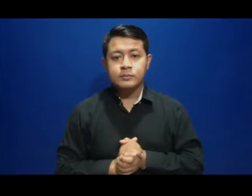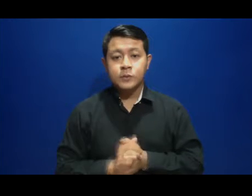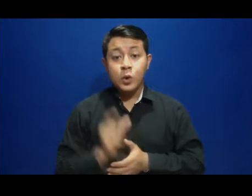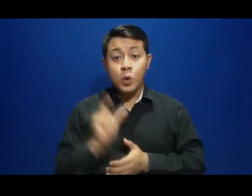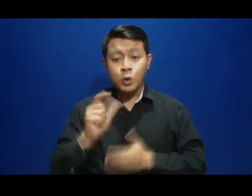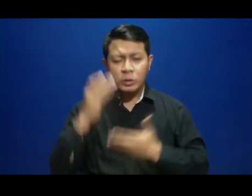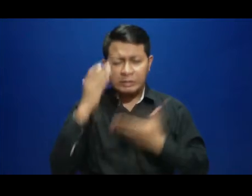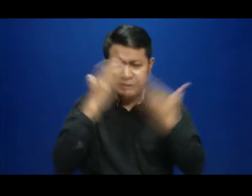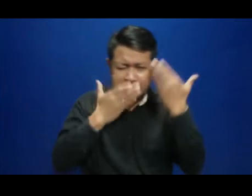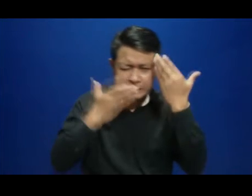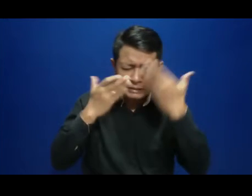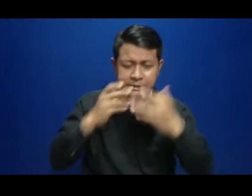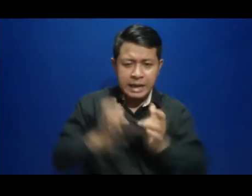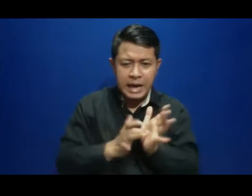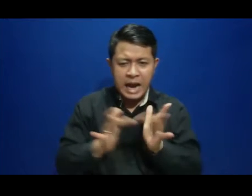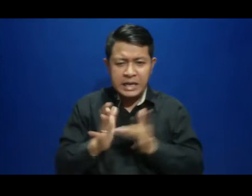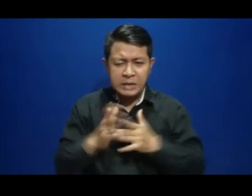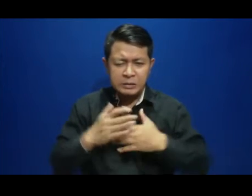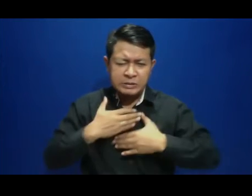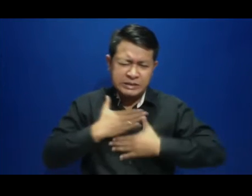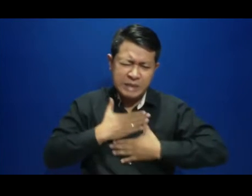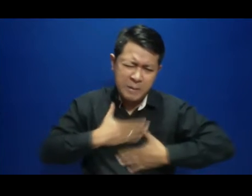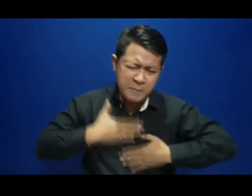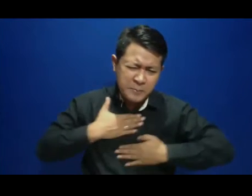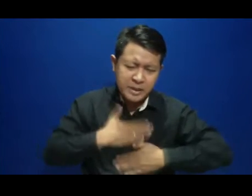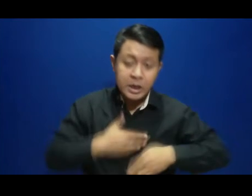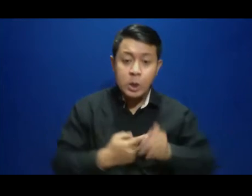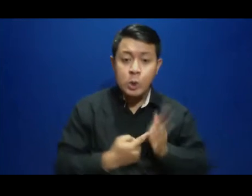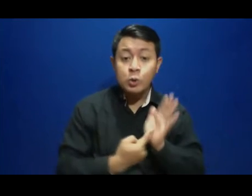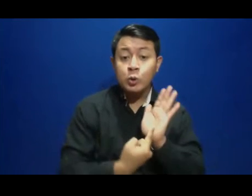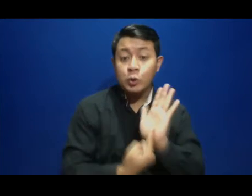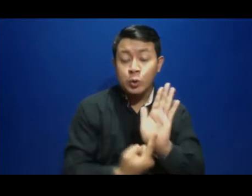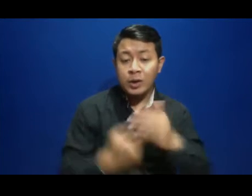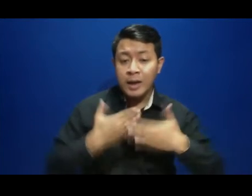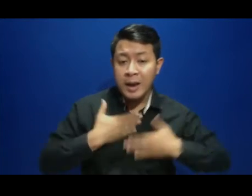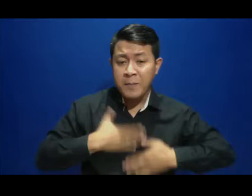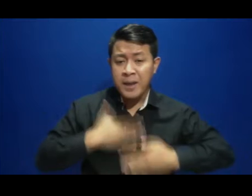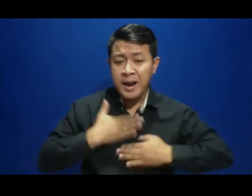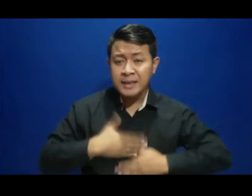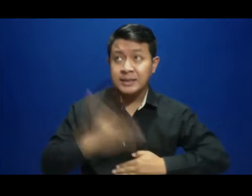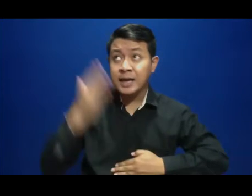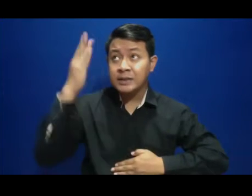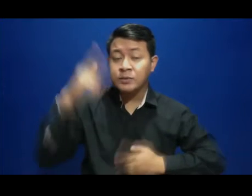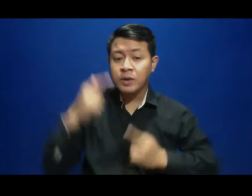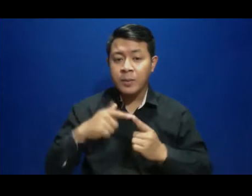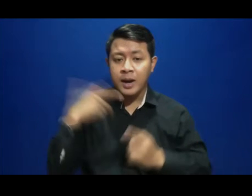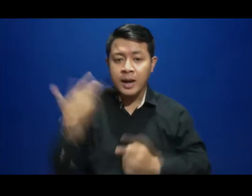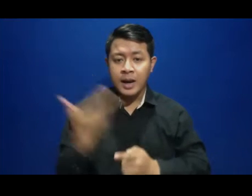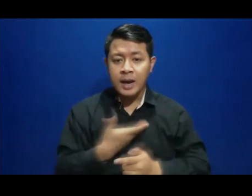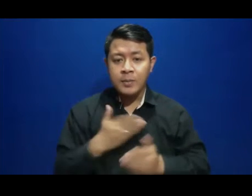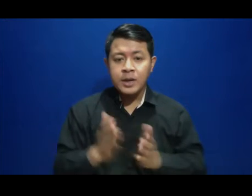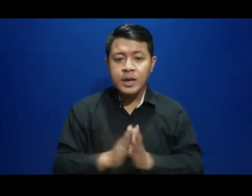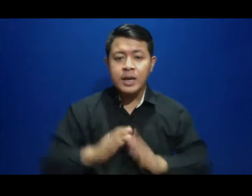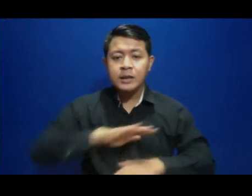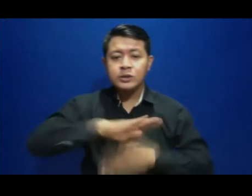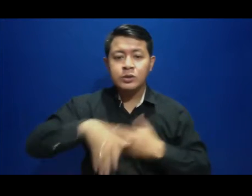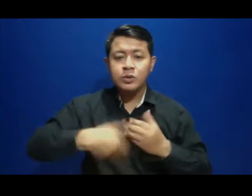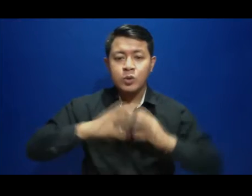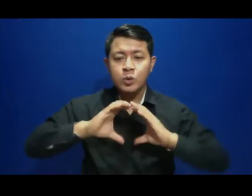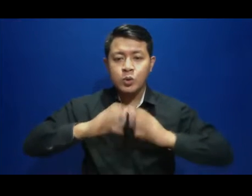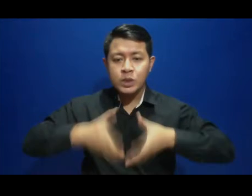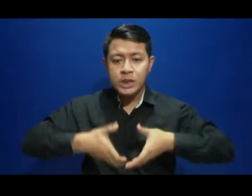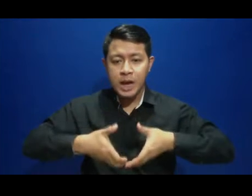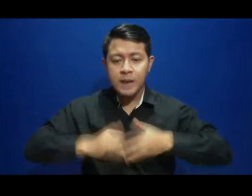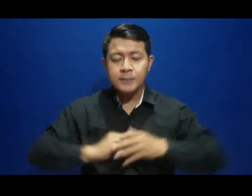Demi sengsara Yesus yang pedih, tunjukkanlah belas kasih-Mu kepada kami dan seluruh dunia.